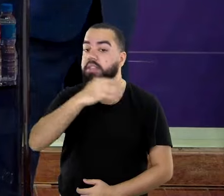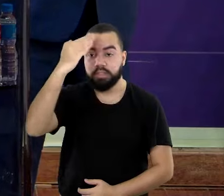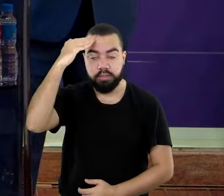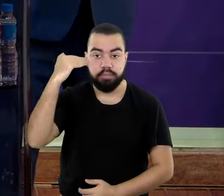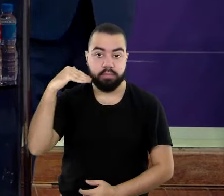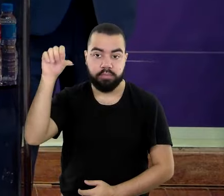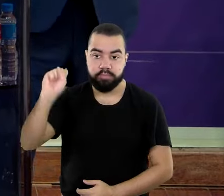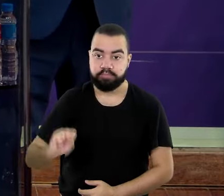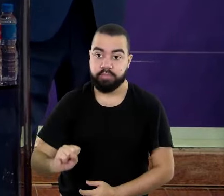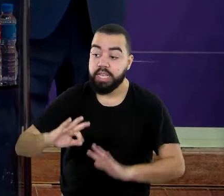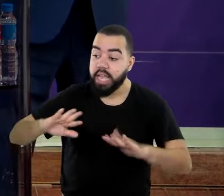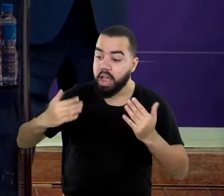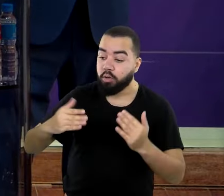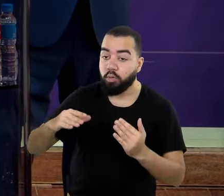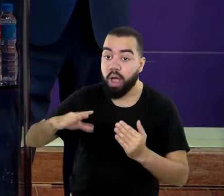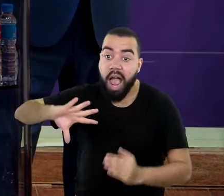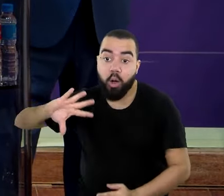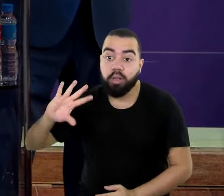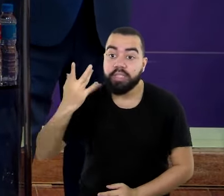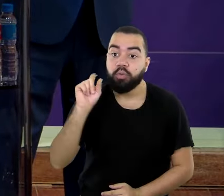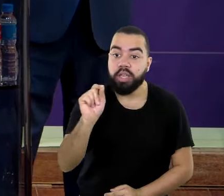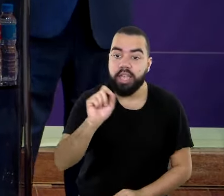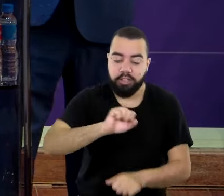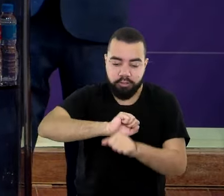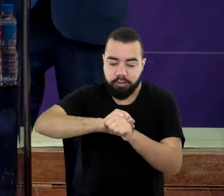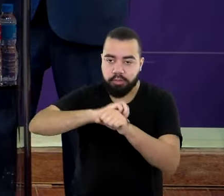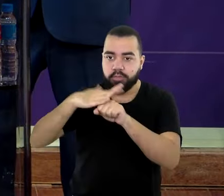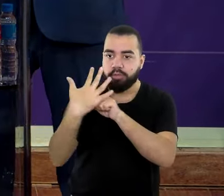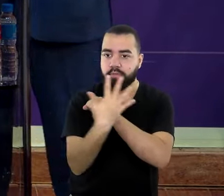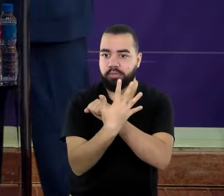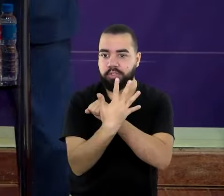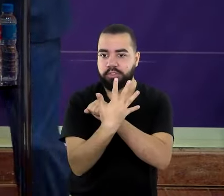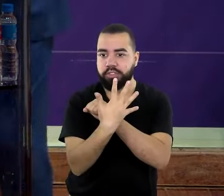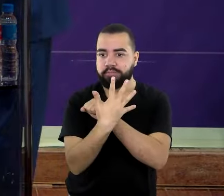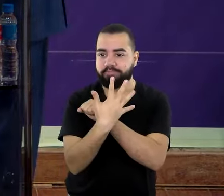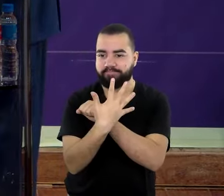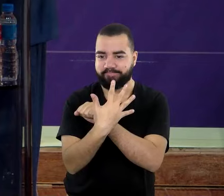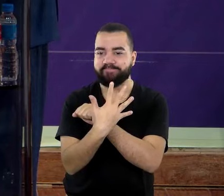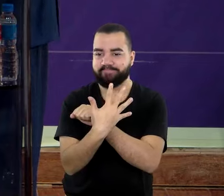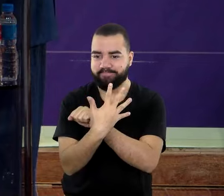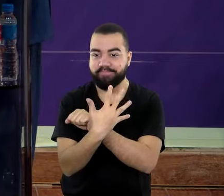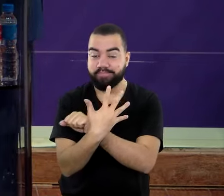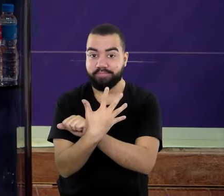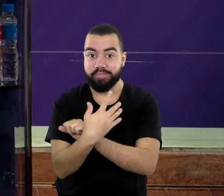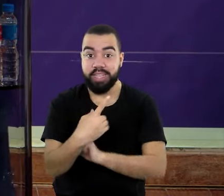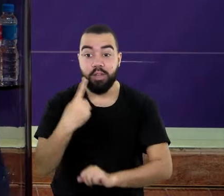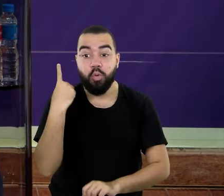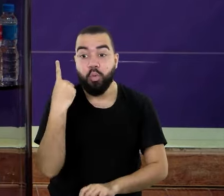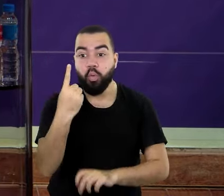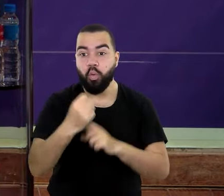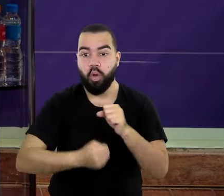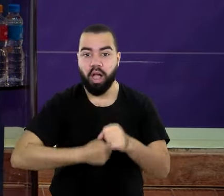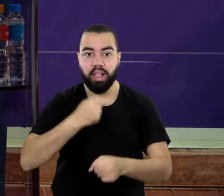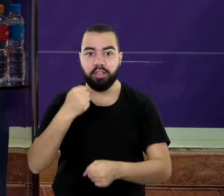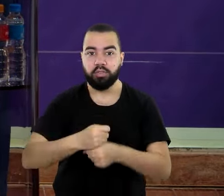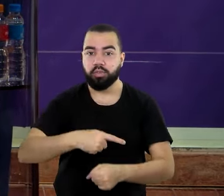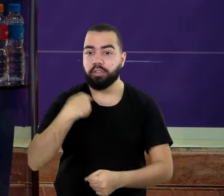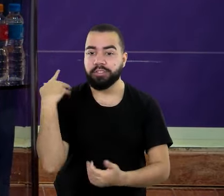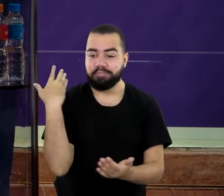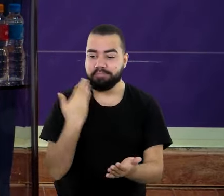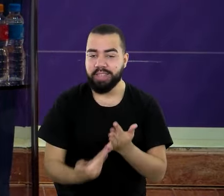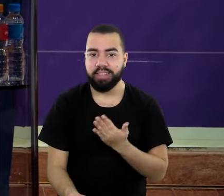COVID. 한해 16만 명이 교회를 떠났습니다. E em um ano assim, nós